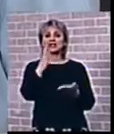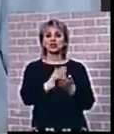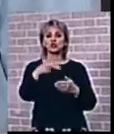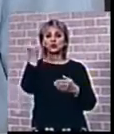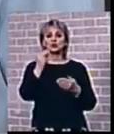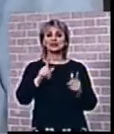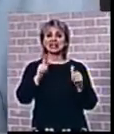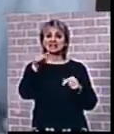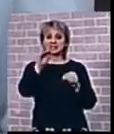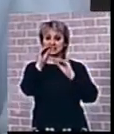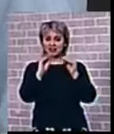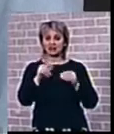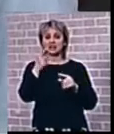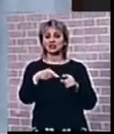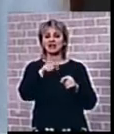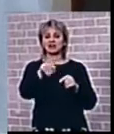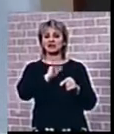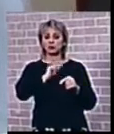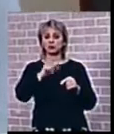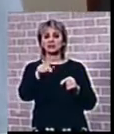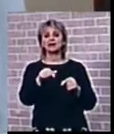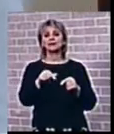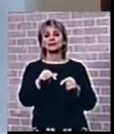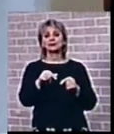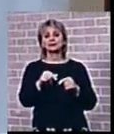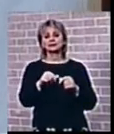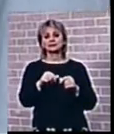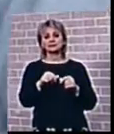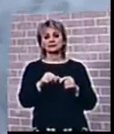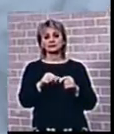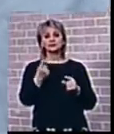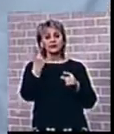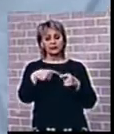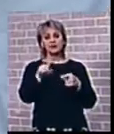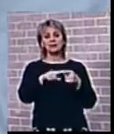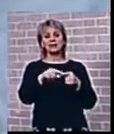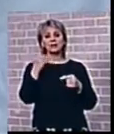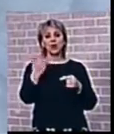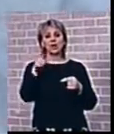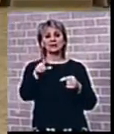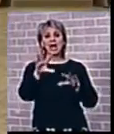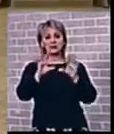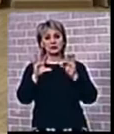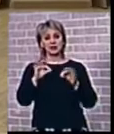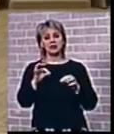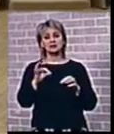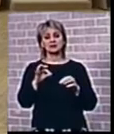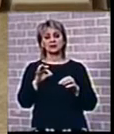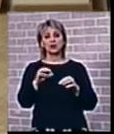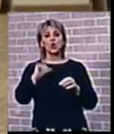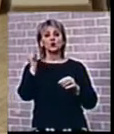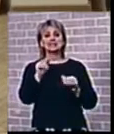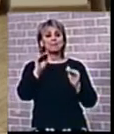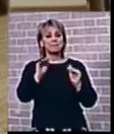художественная настоящая составляющая в этой работе. Поэтому она и отбиралась. У самой